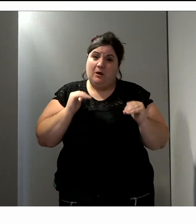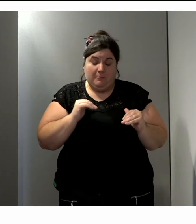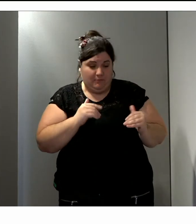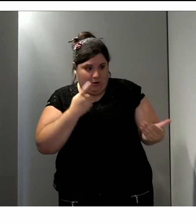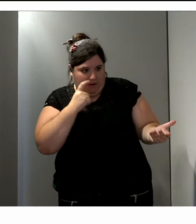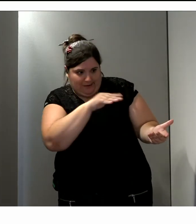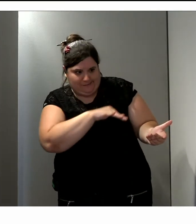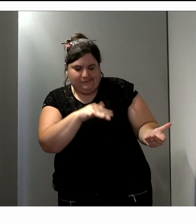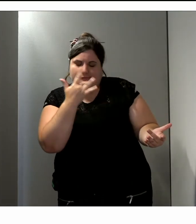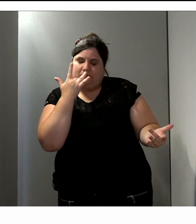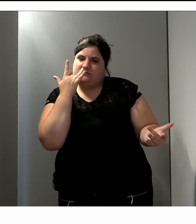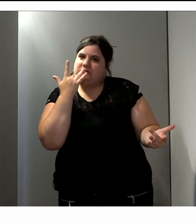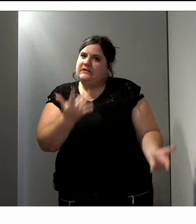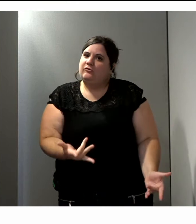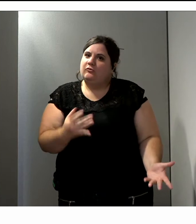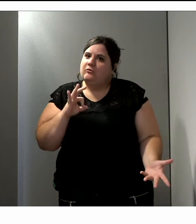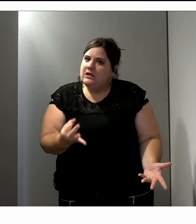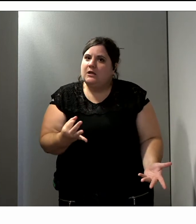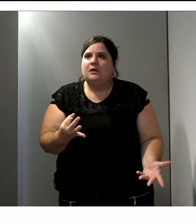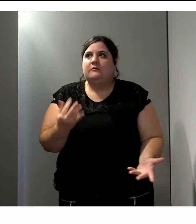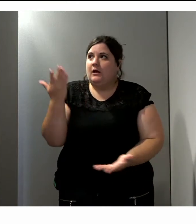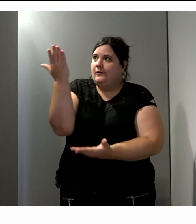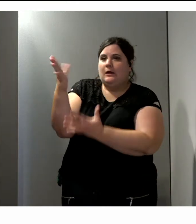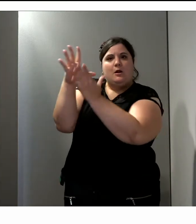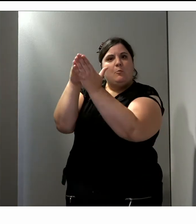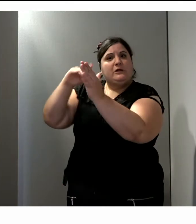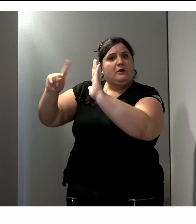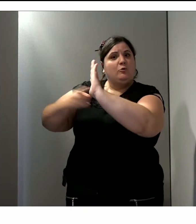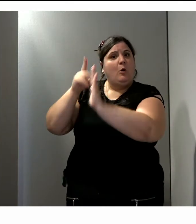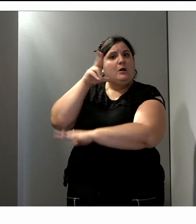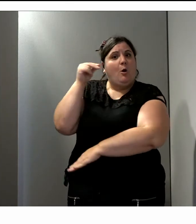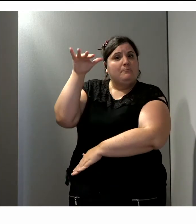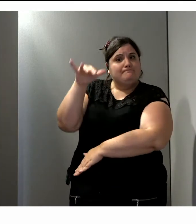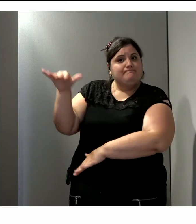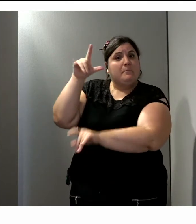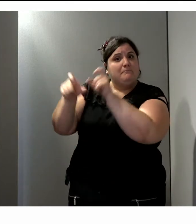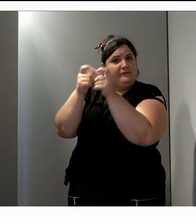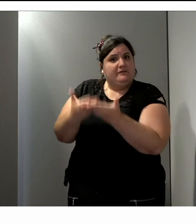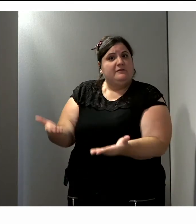déçu et même très déçu que le modèle des droits de l'homme des personnes,